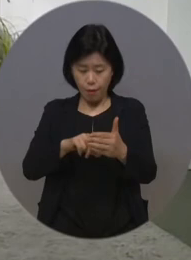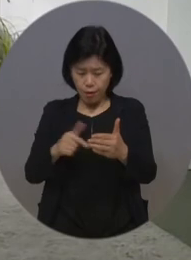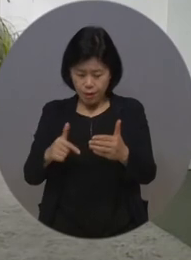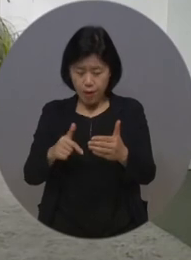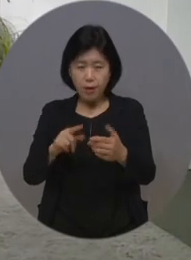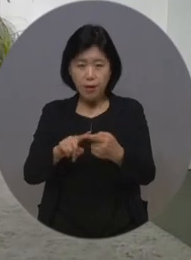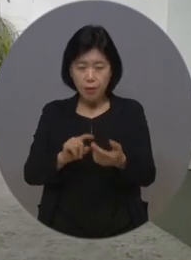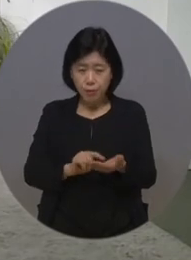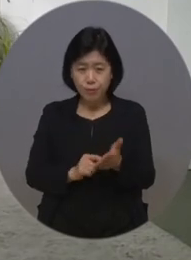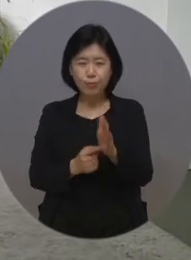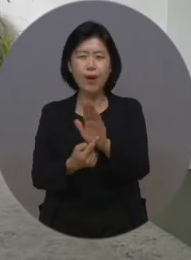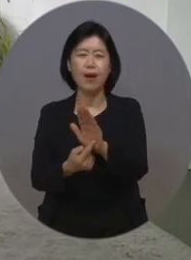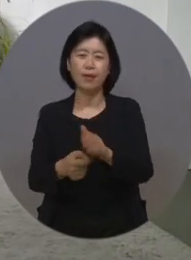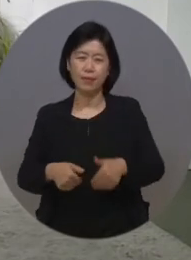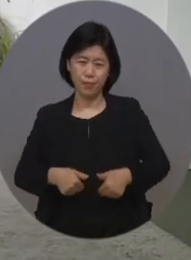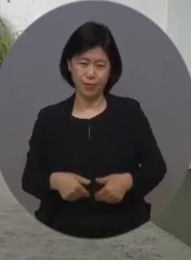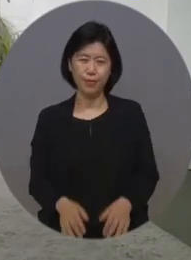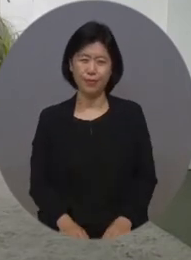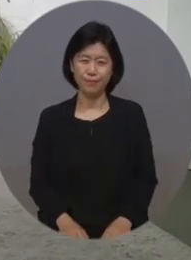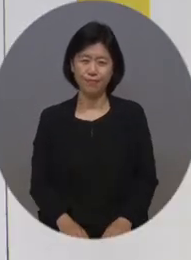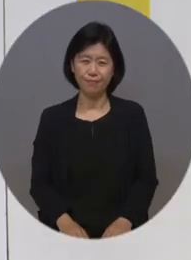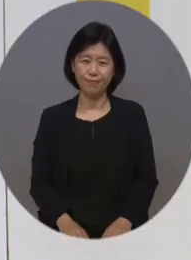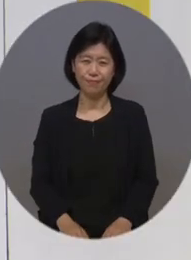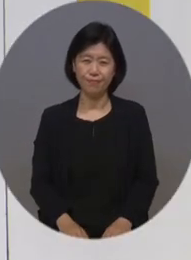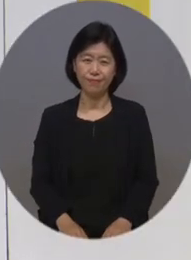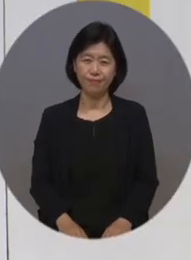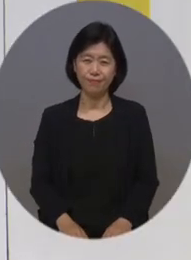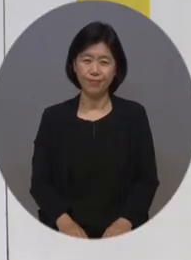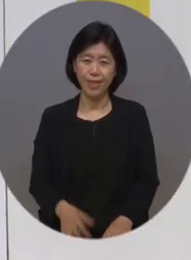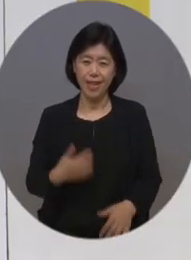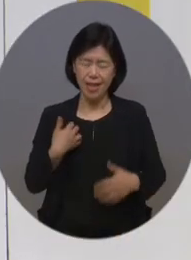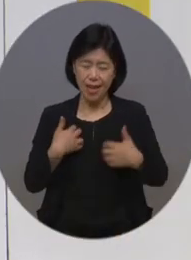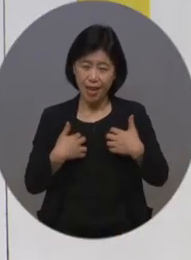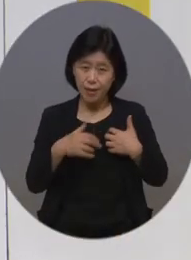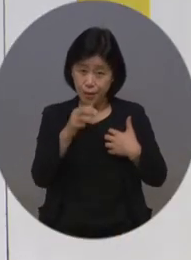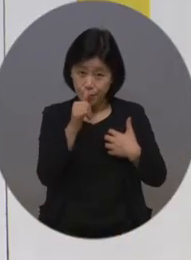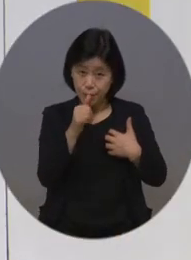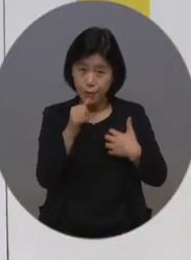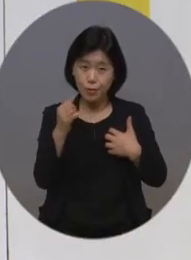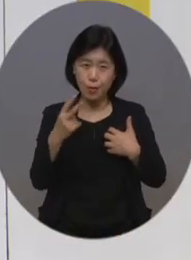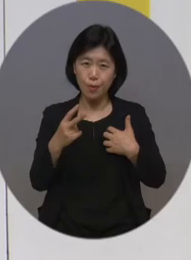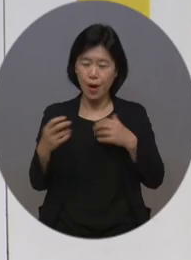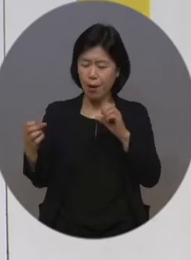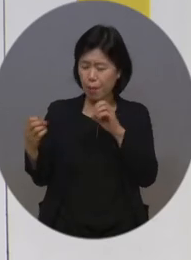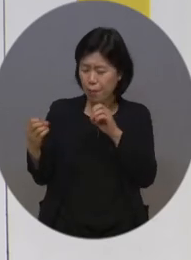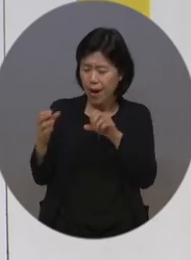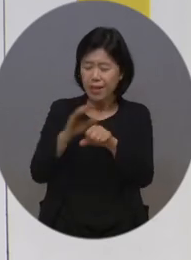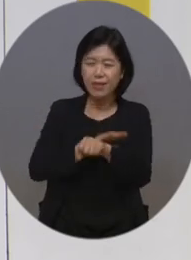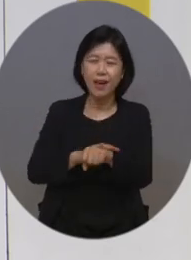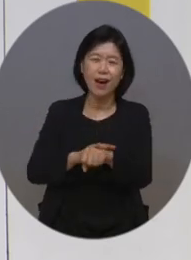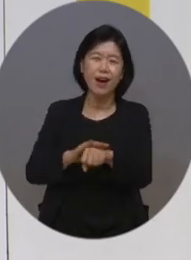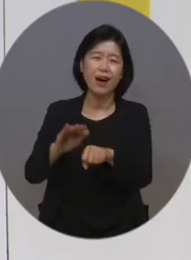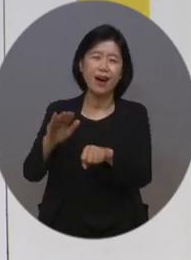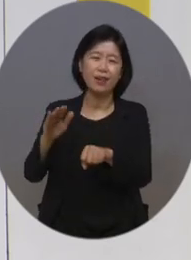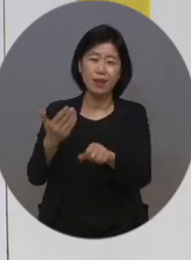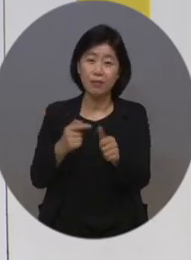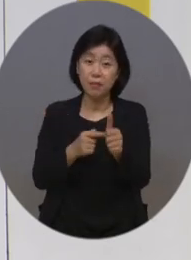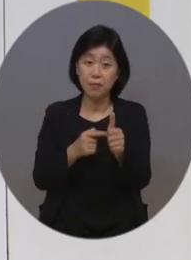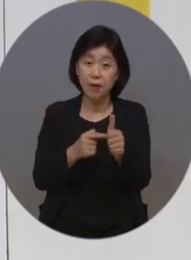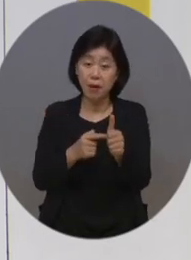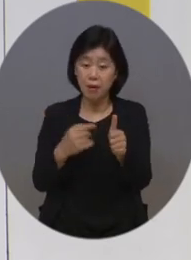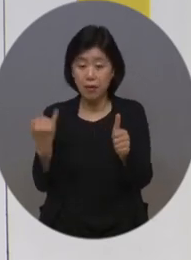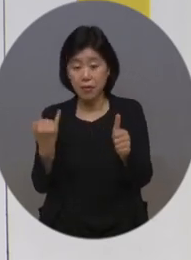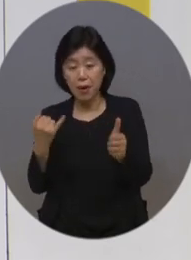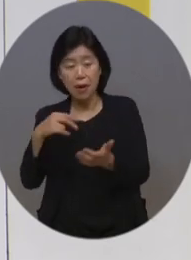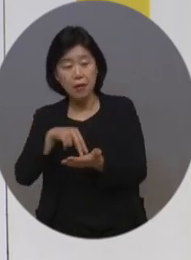4 대화가 잘 됐고 4 거기다 재미까지 있는 4 이런 남자들을 그 여성들이 권한 하다는 걸 또